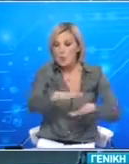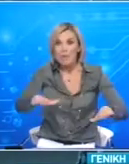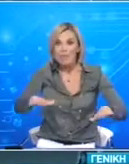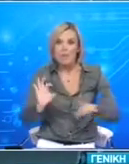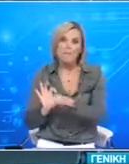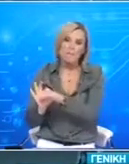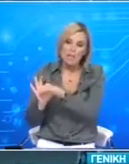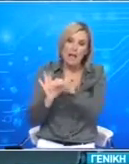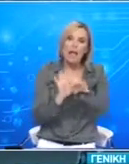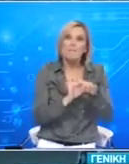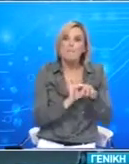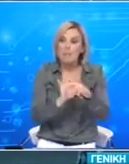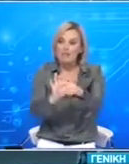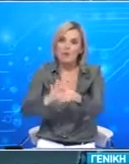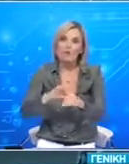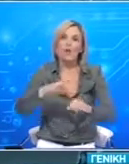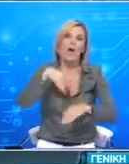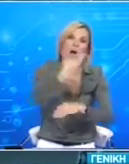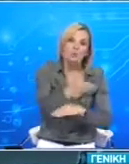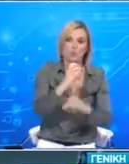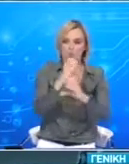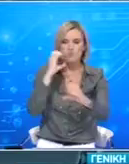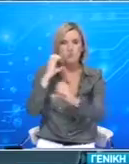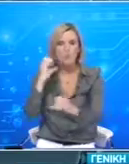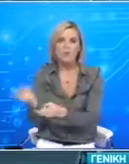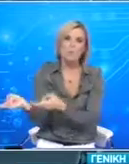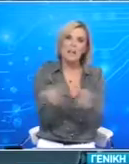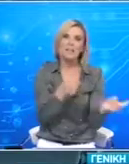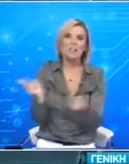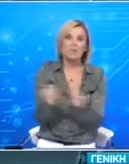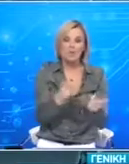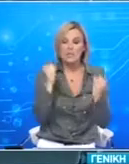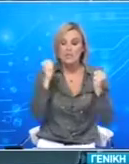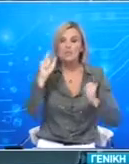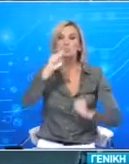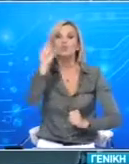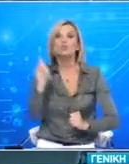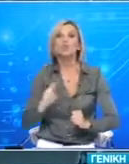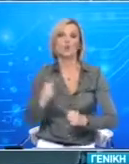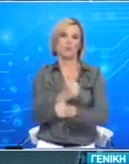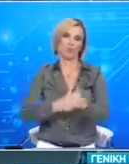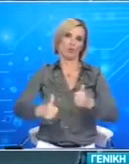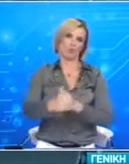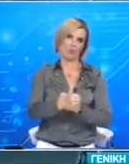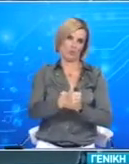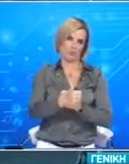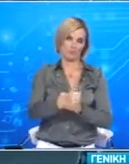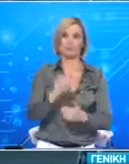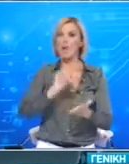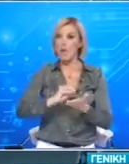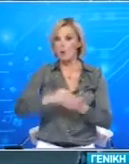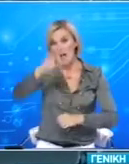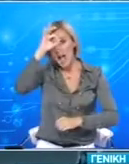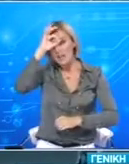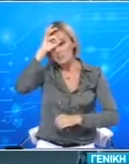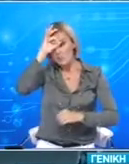ασφαλής εκένωση της δομής, διασφαλίζοντας τις ανθρώπινες ζωές και του προσωπικού και των διαμένοντων. Ενώ παράλληλα η